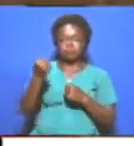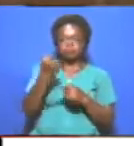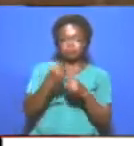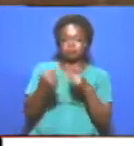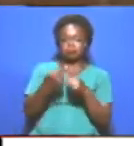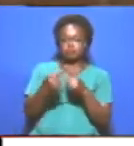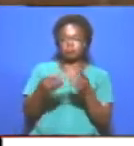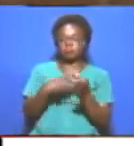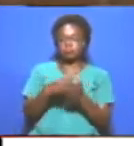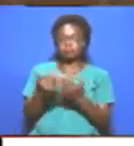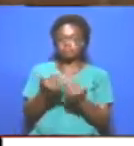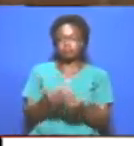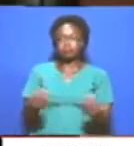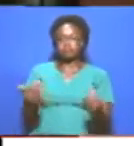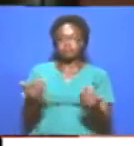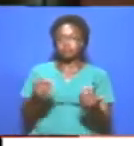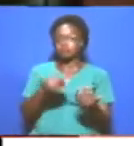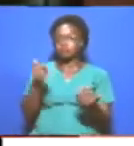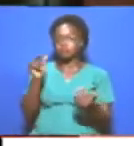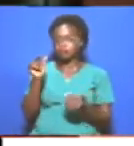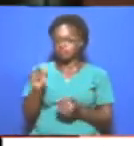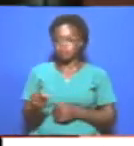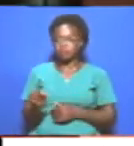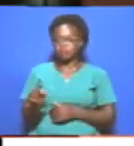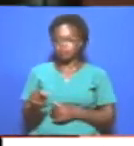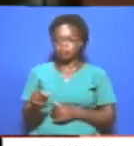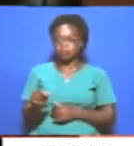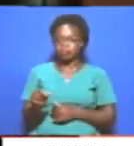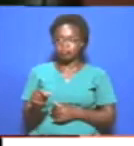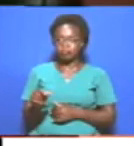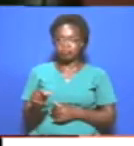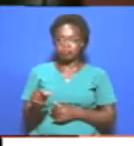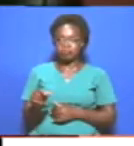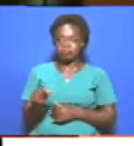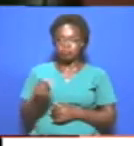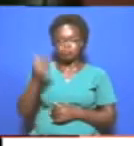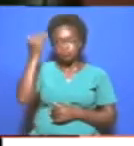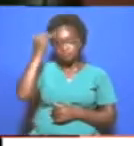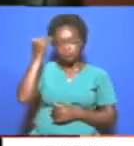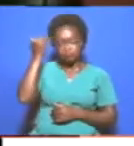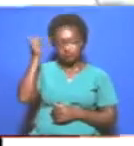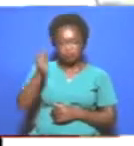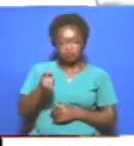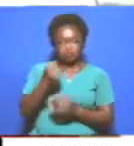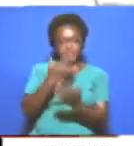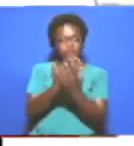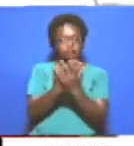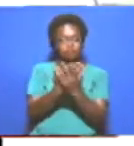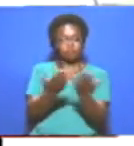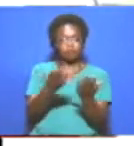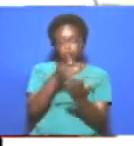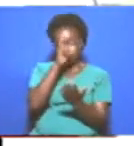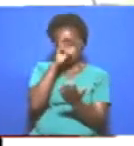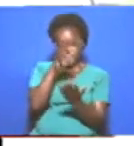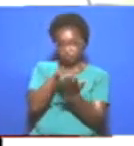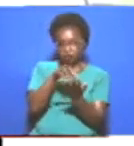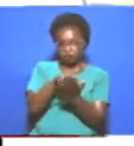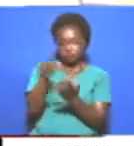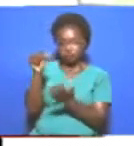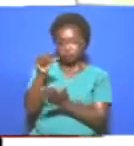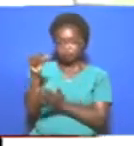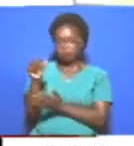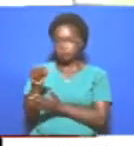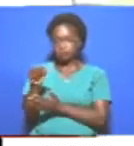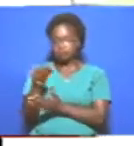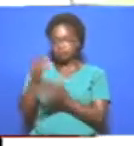kuuza mali ya mtu mwingine. Hakimu Bernard Ochoya aliagiza kwamba zuiliwe katika kituo cha polisi cha Gigiri.